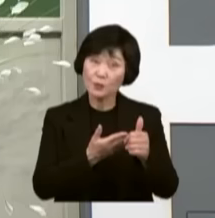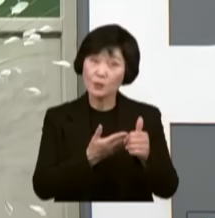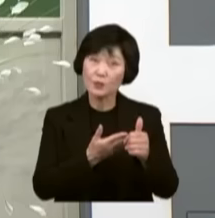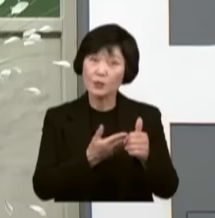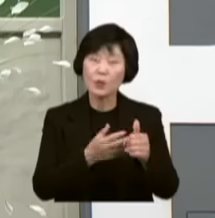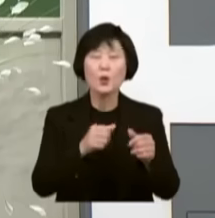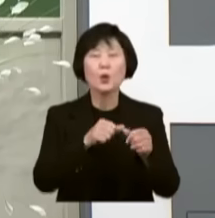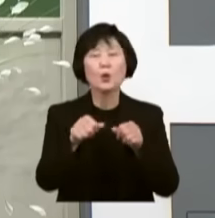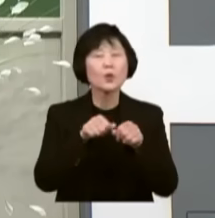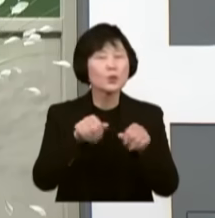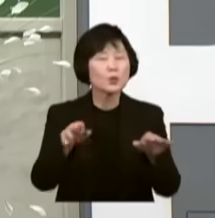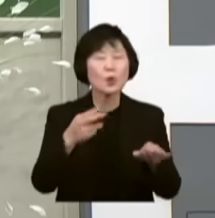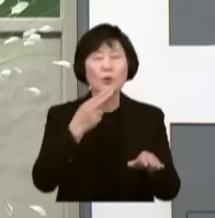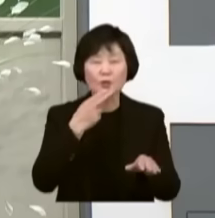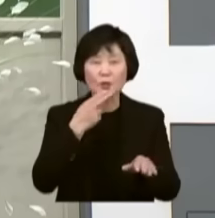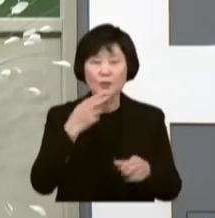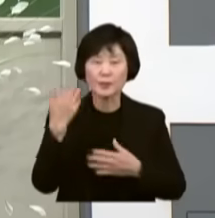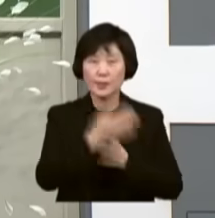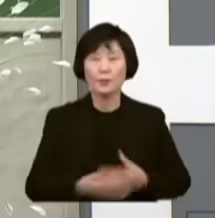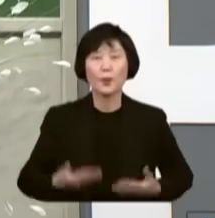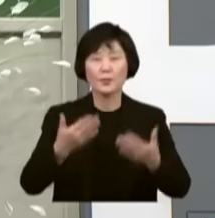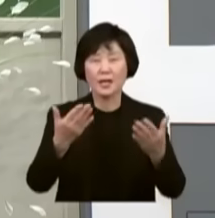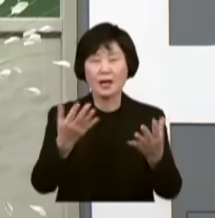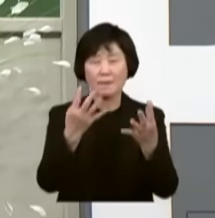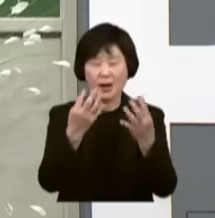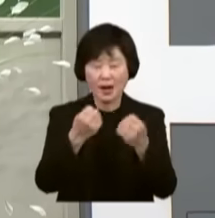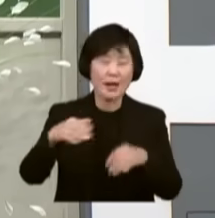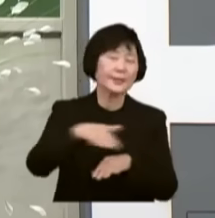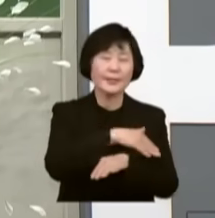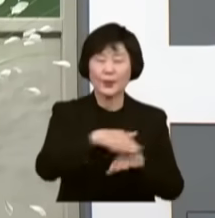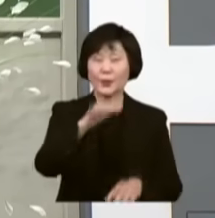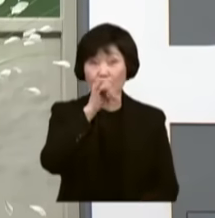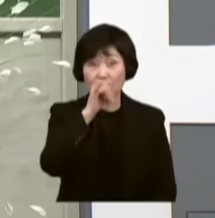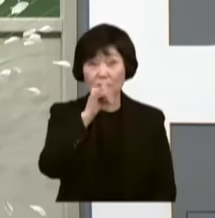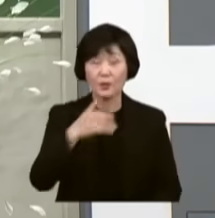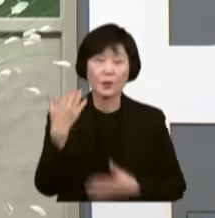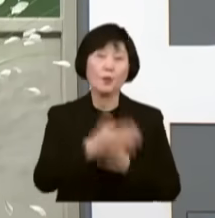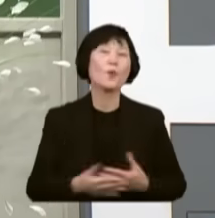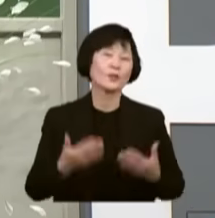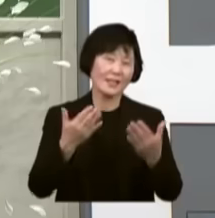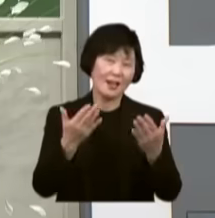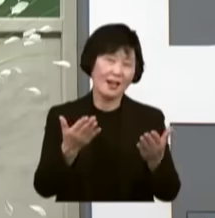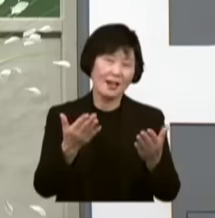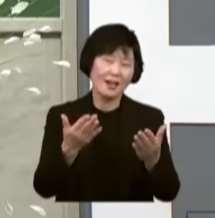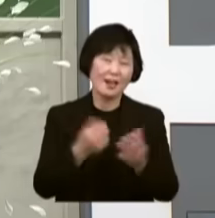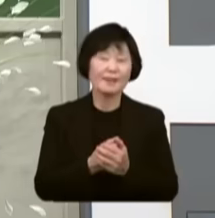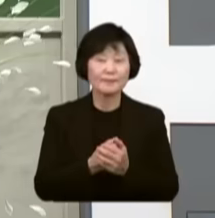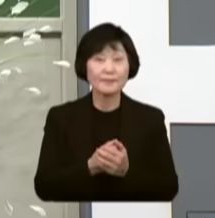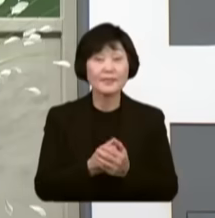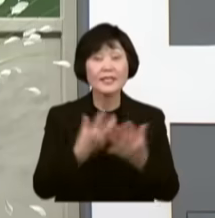소리 소문 내지 않고 봉사를 참 많이 해요. 맞죠. 예, 맞죠. 봉사. 그러니까 무슨